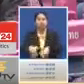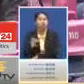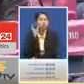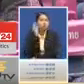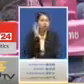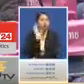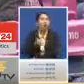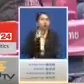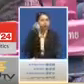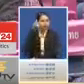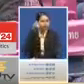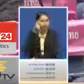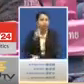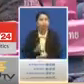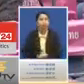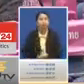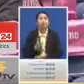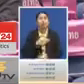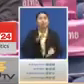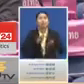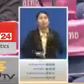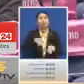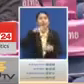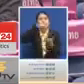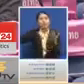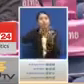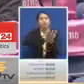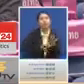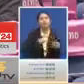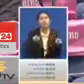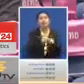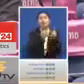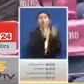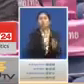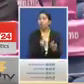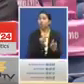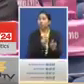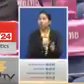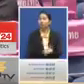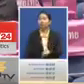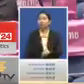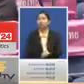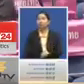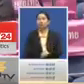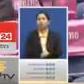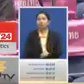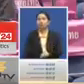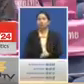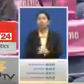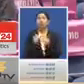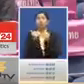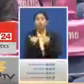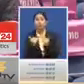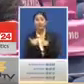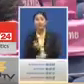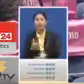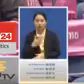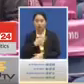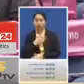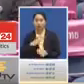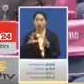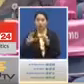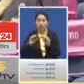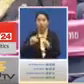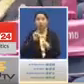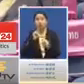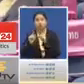าใจผมเปรียบประเทศไทยเหมือนคนคนหนึ่งวันนี้เรามาคุยกันว่า